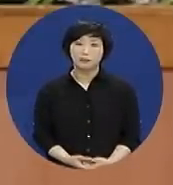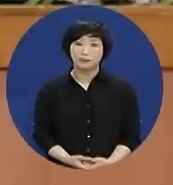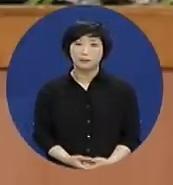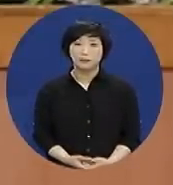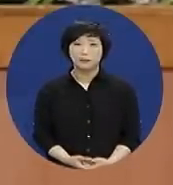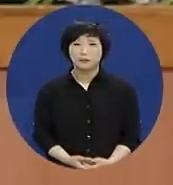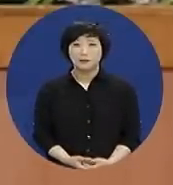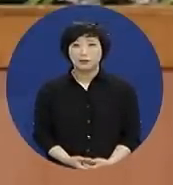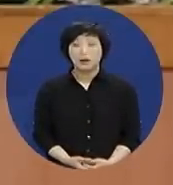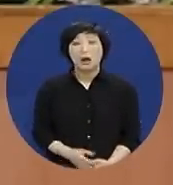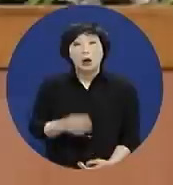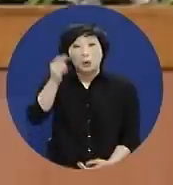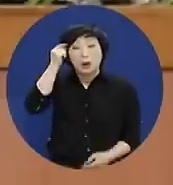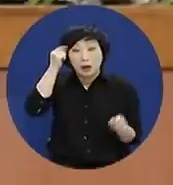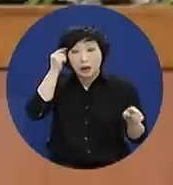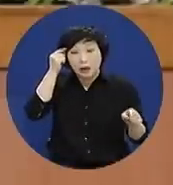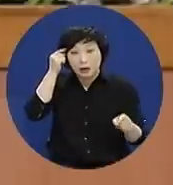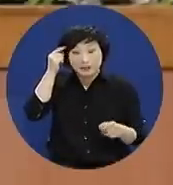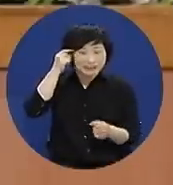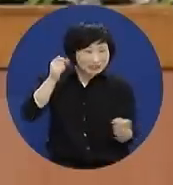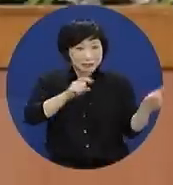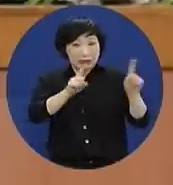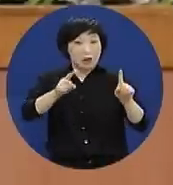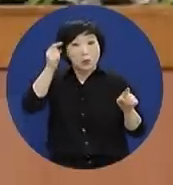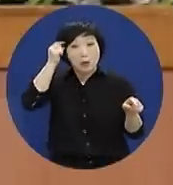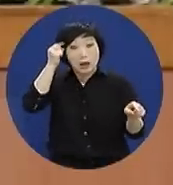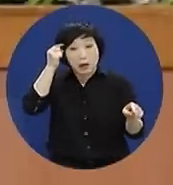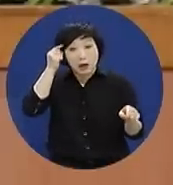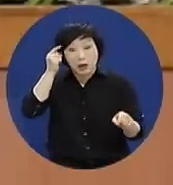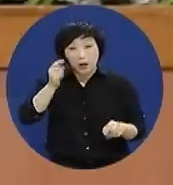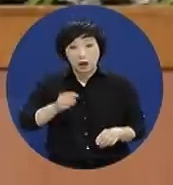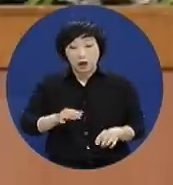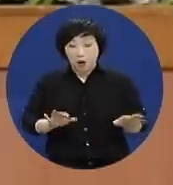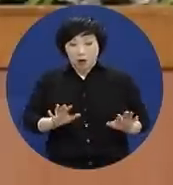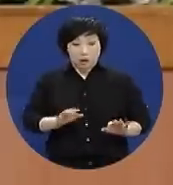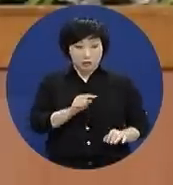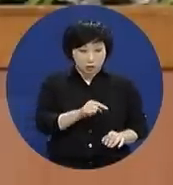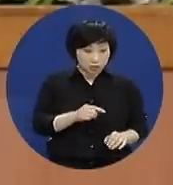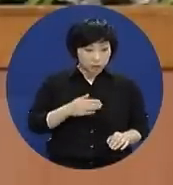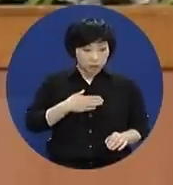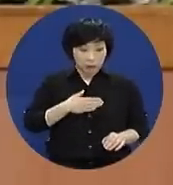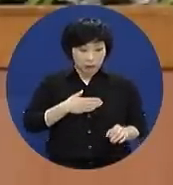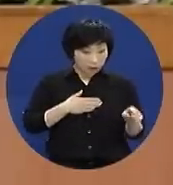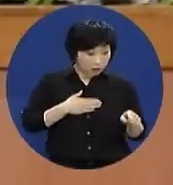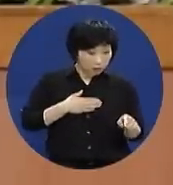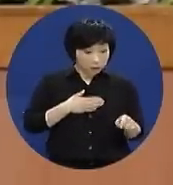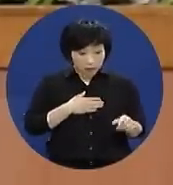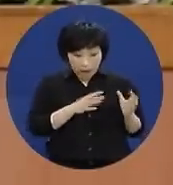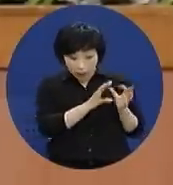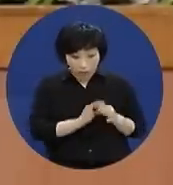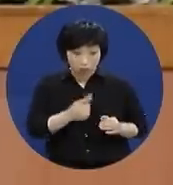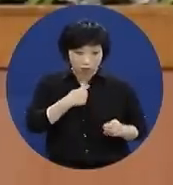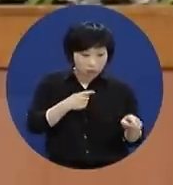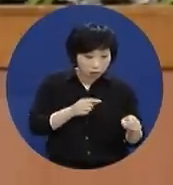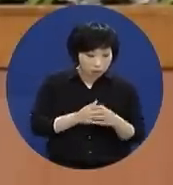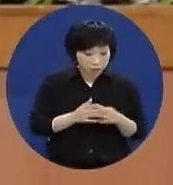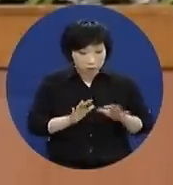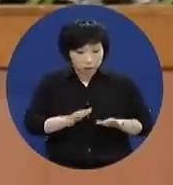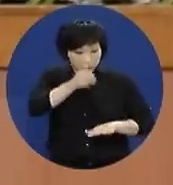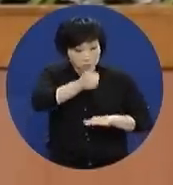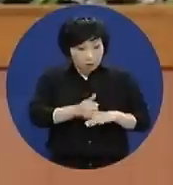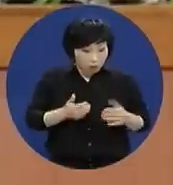ますなぜ気がつくでしょうかこうしていて